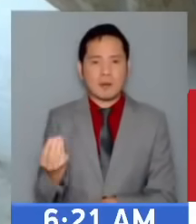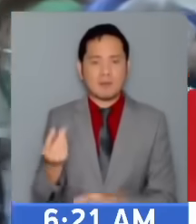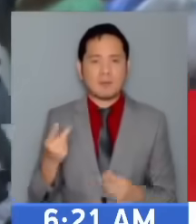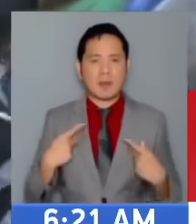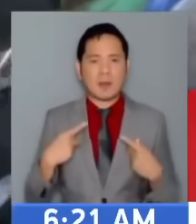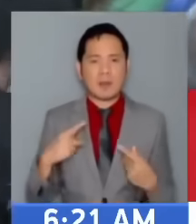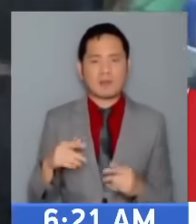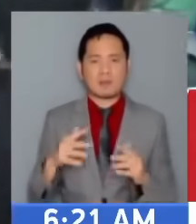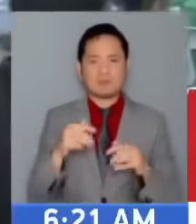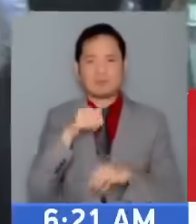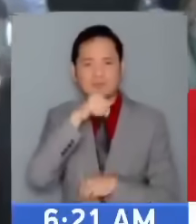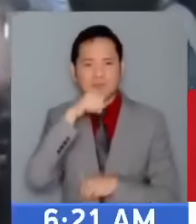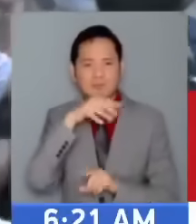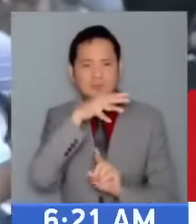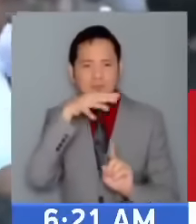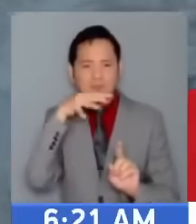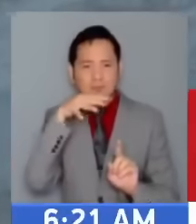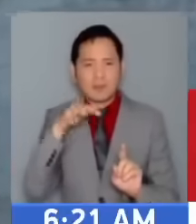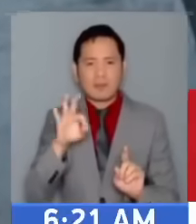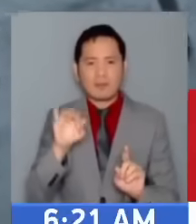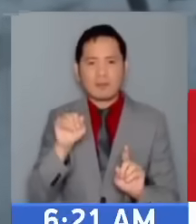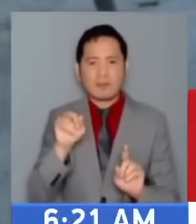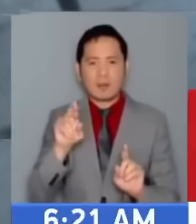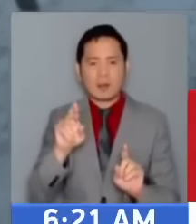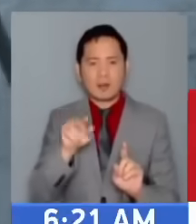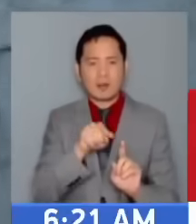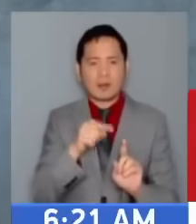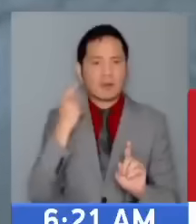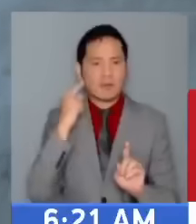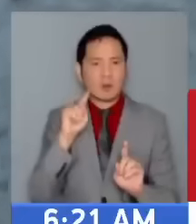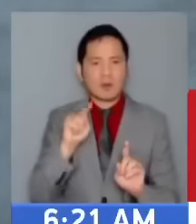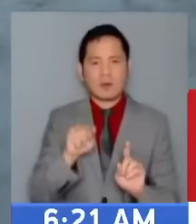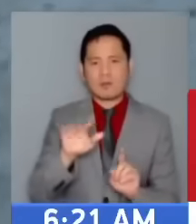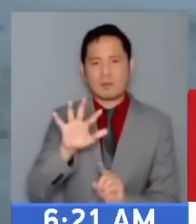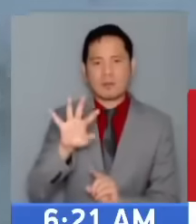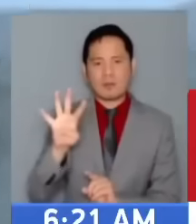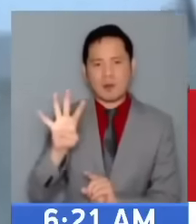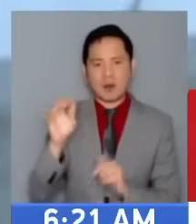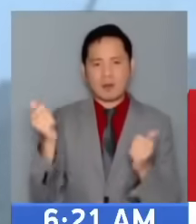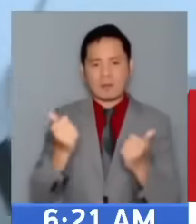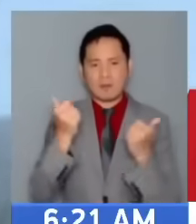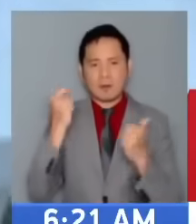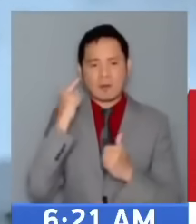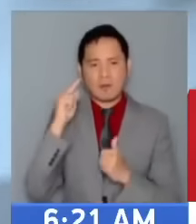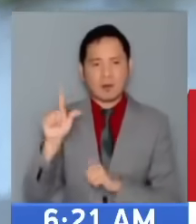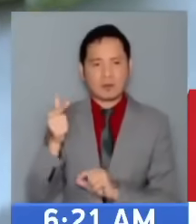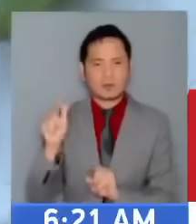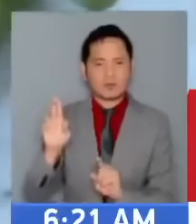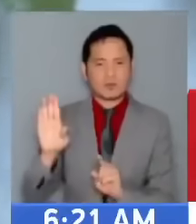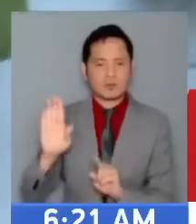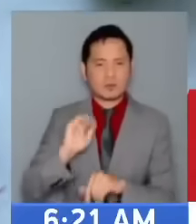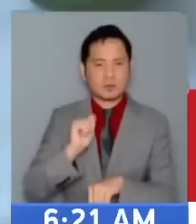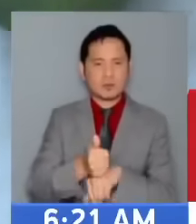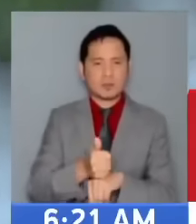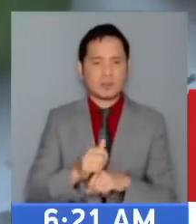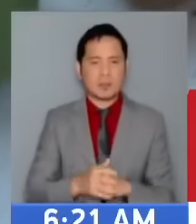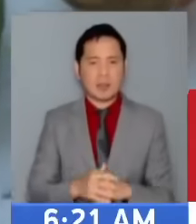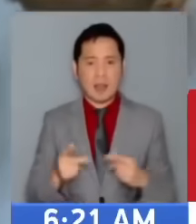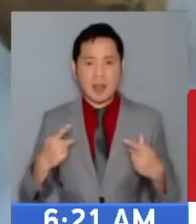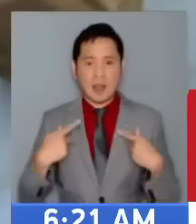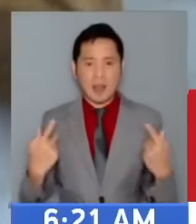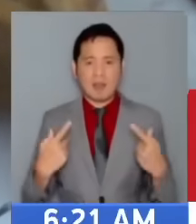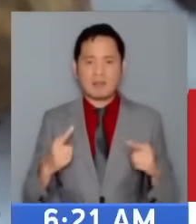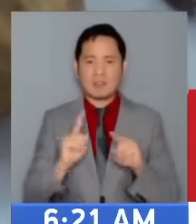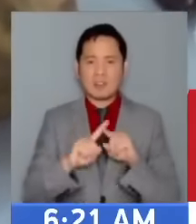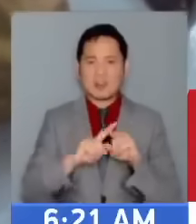foundation anniversary ng lungsod 4 na si ang lumahok sa kategoryang pinakamahaba pinakamabigat at